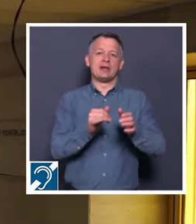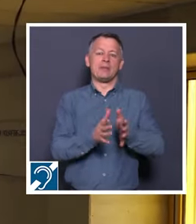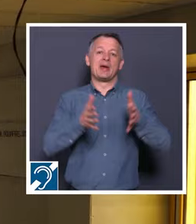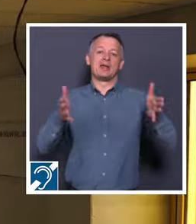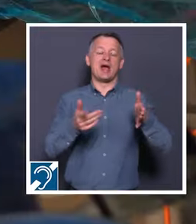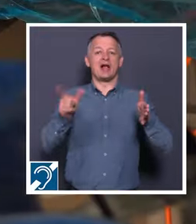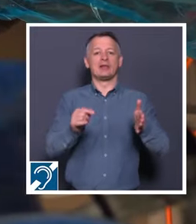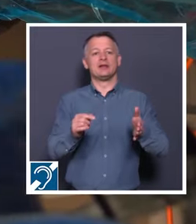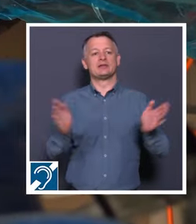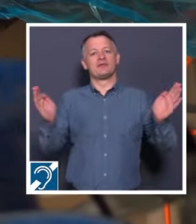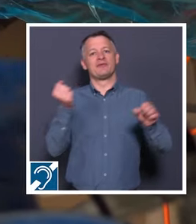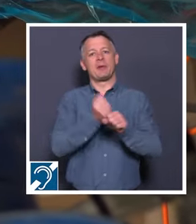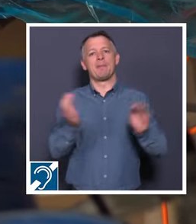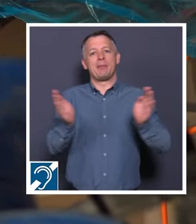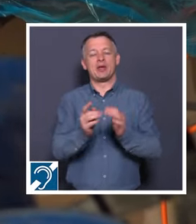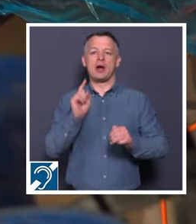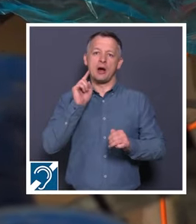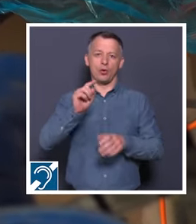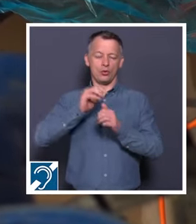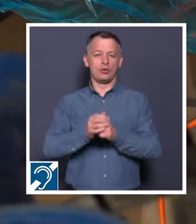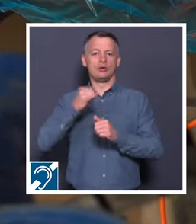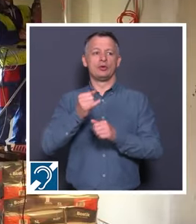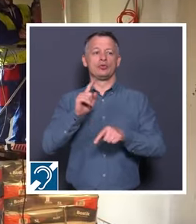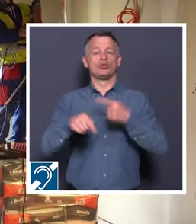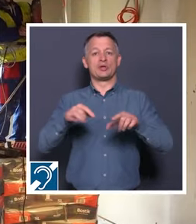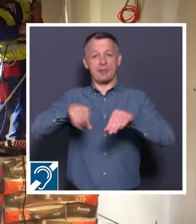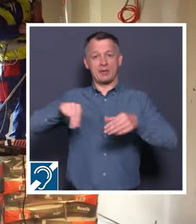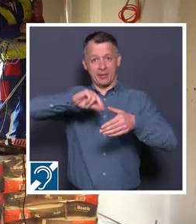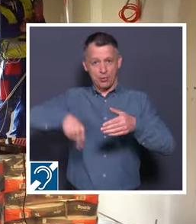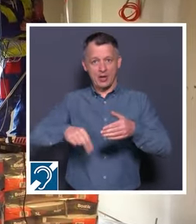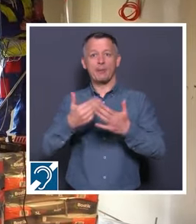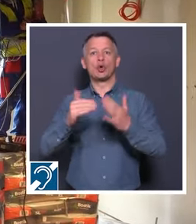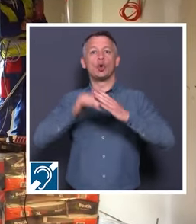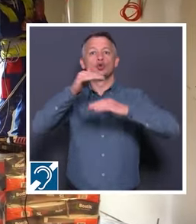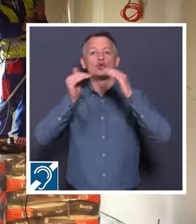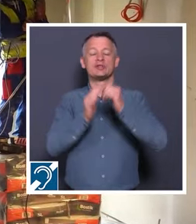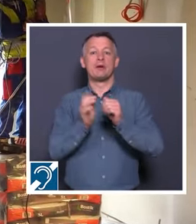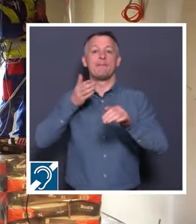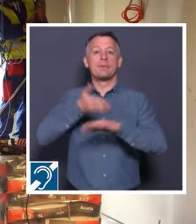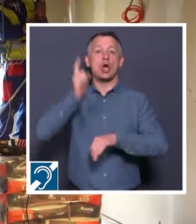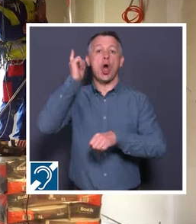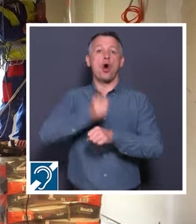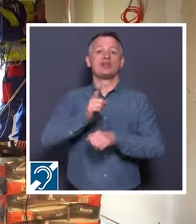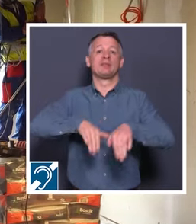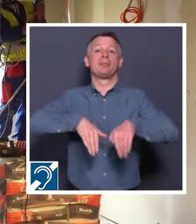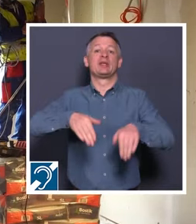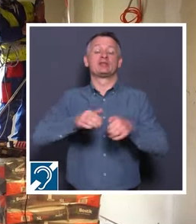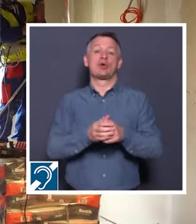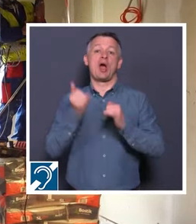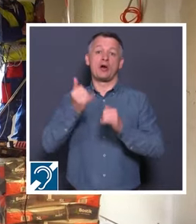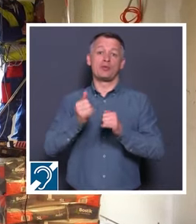măresc, după ce am primit această aprobare a structurii, prin ordin de ministru, merge